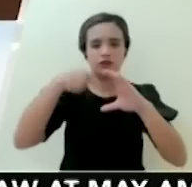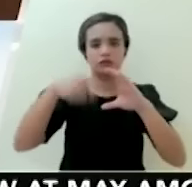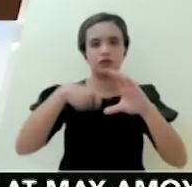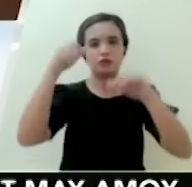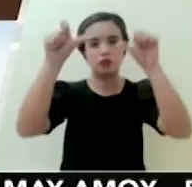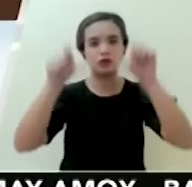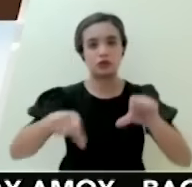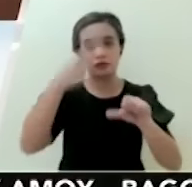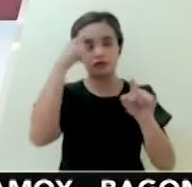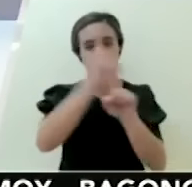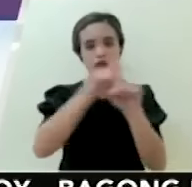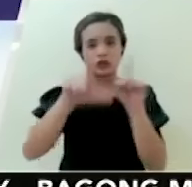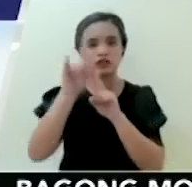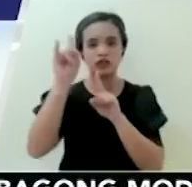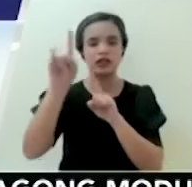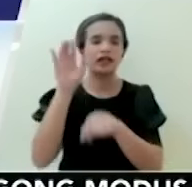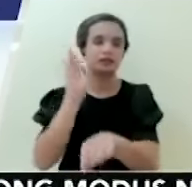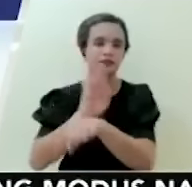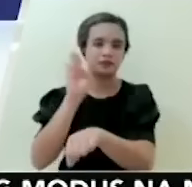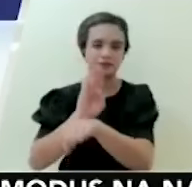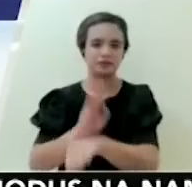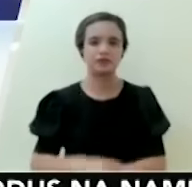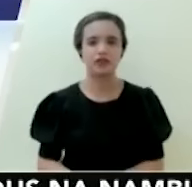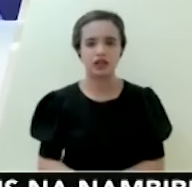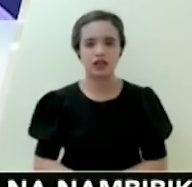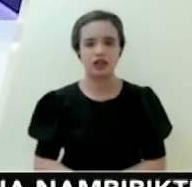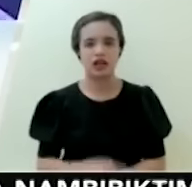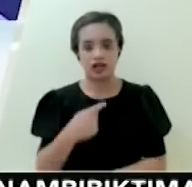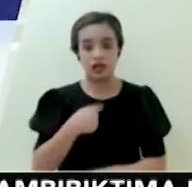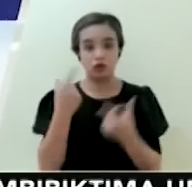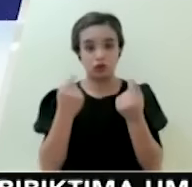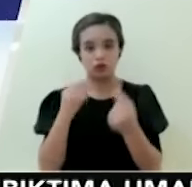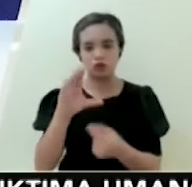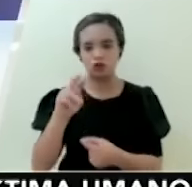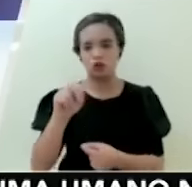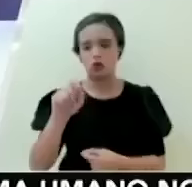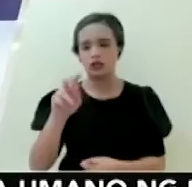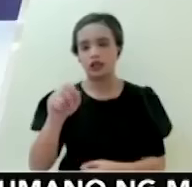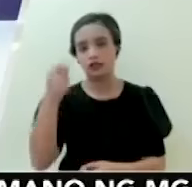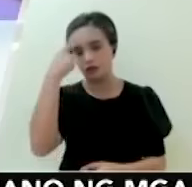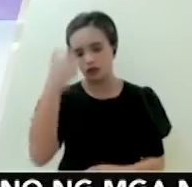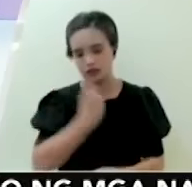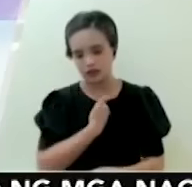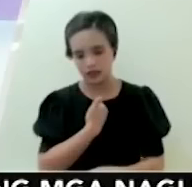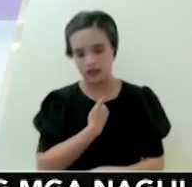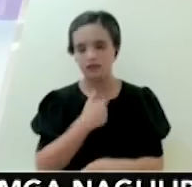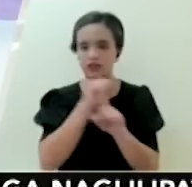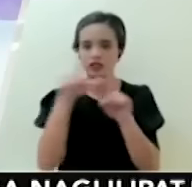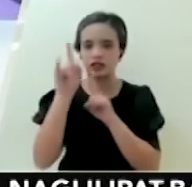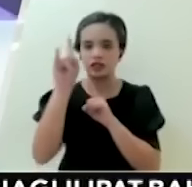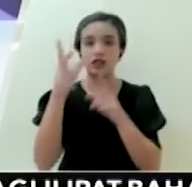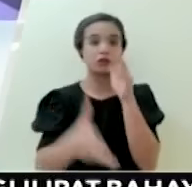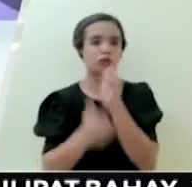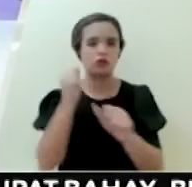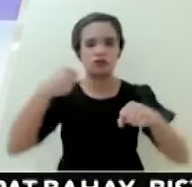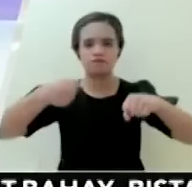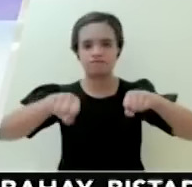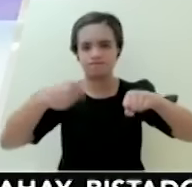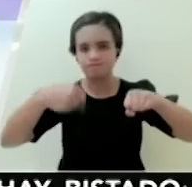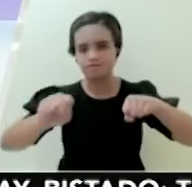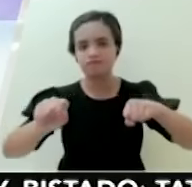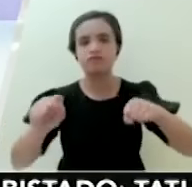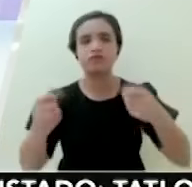kanyang negosyo. I've been doing contents for myself, for my social media. Mostly motorcycle and